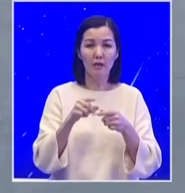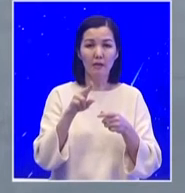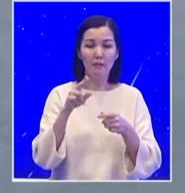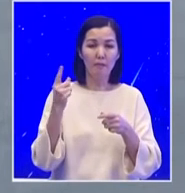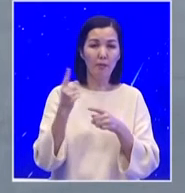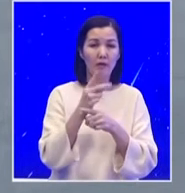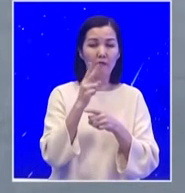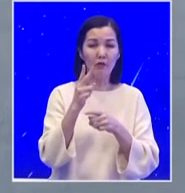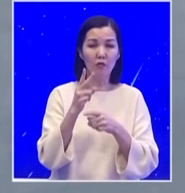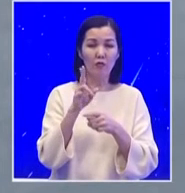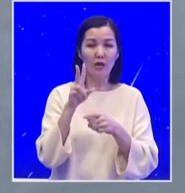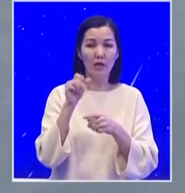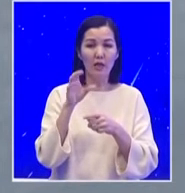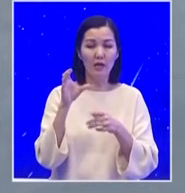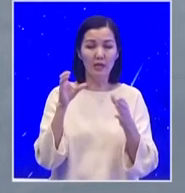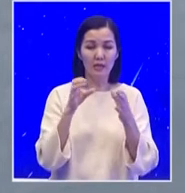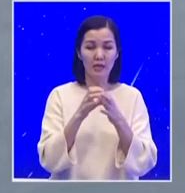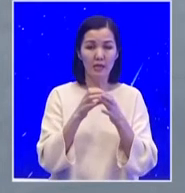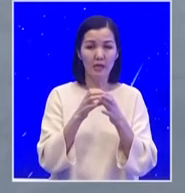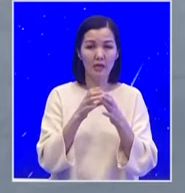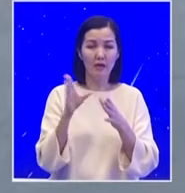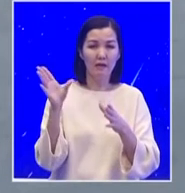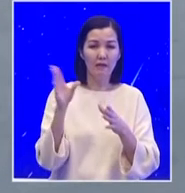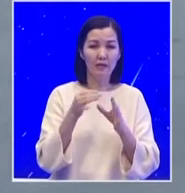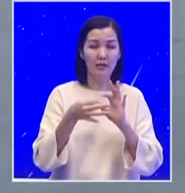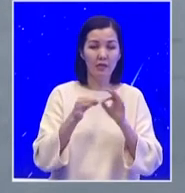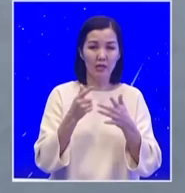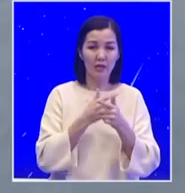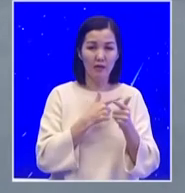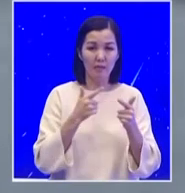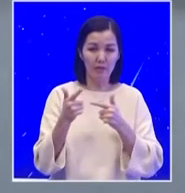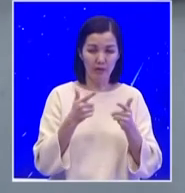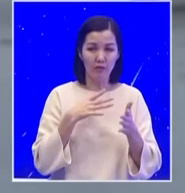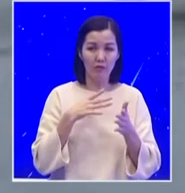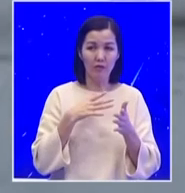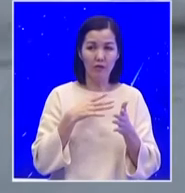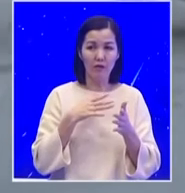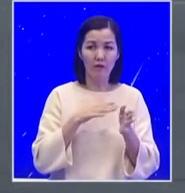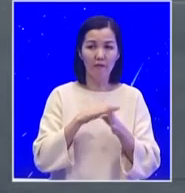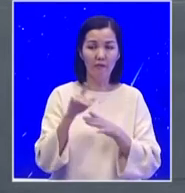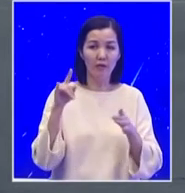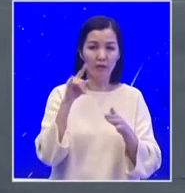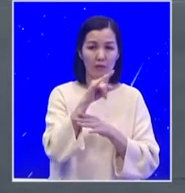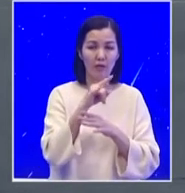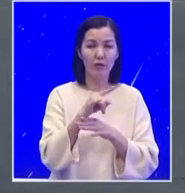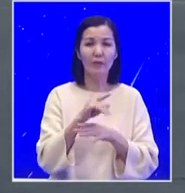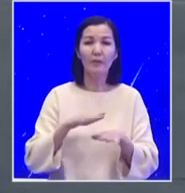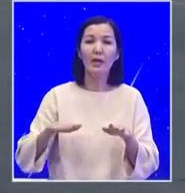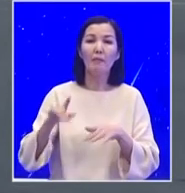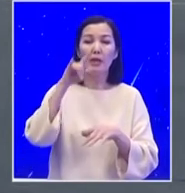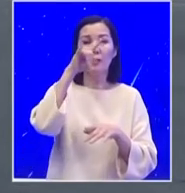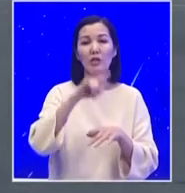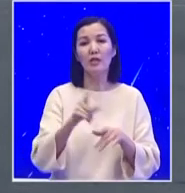первого-второго класса, они всесторонне подготовлены. для выполнения полетов. На летной площадке